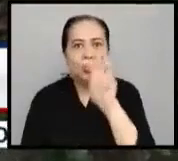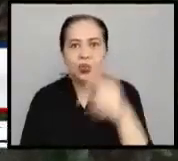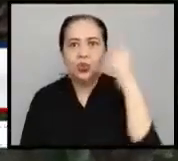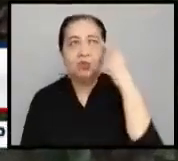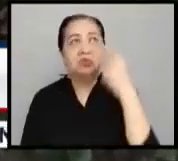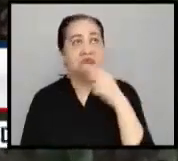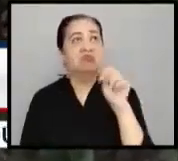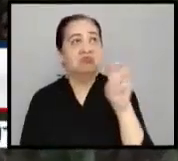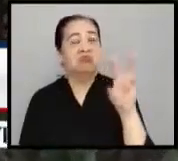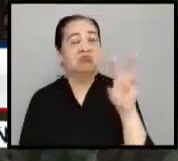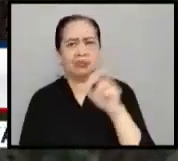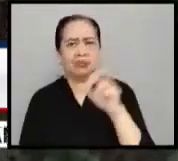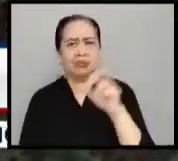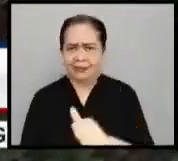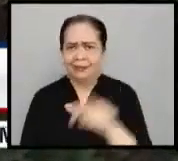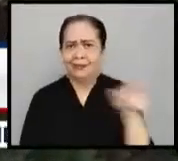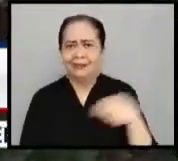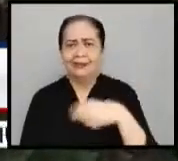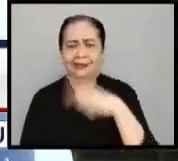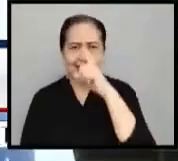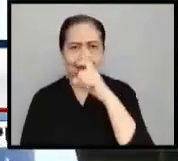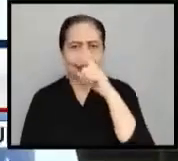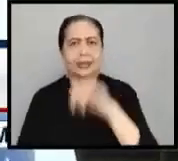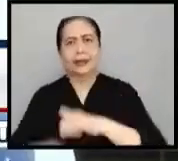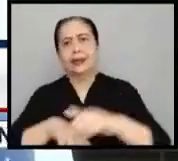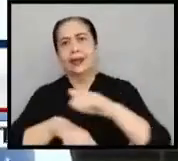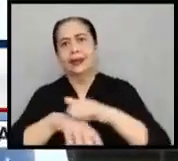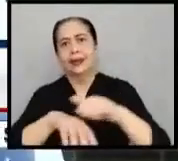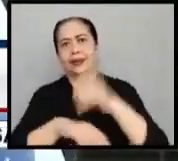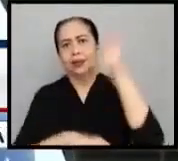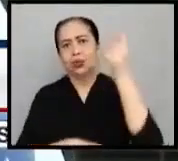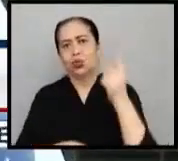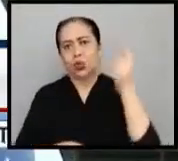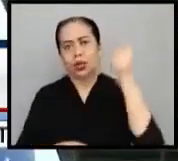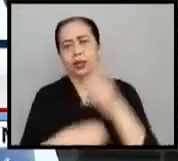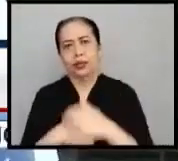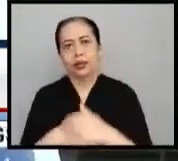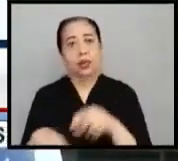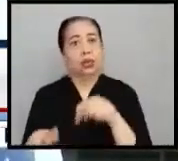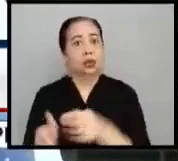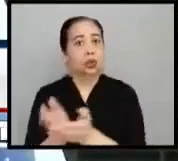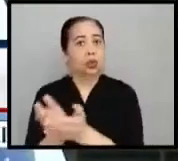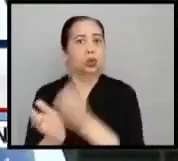idideklara sa otoridad at ang posibleng pandaraya sa insurance. Ito yung luma na,